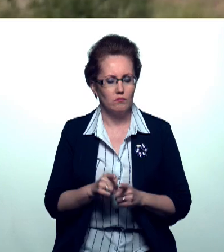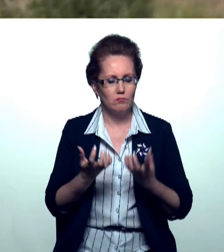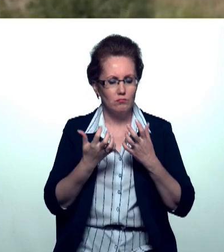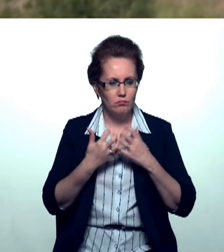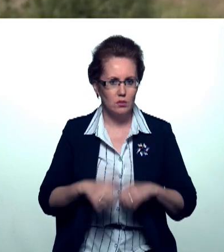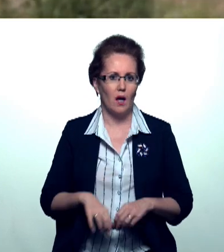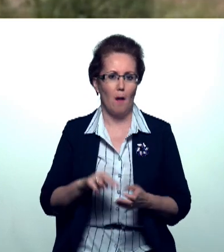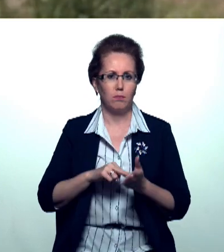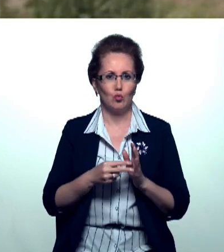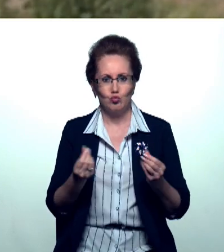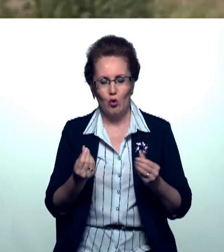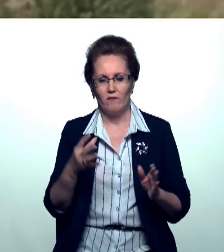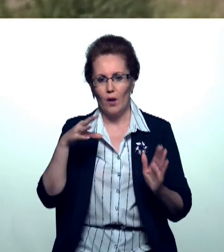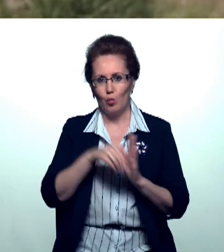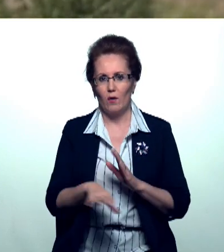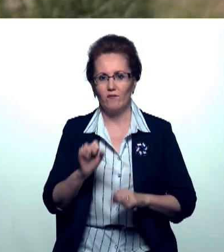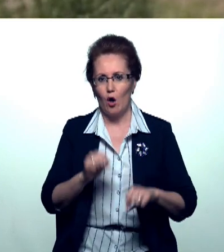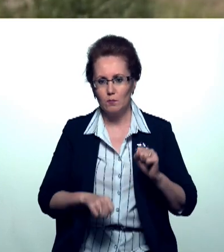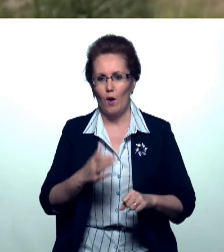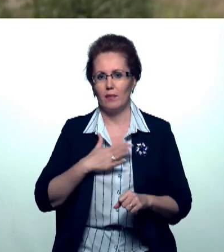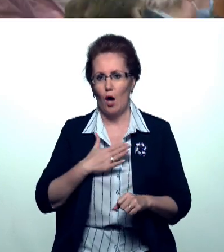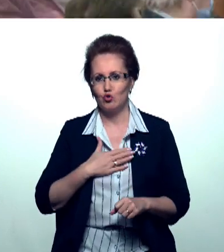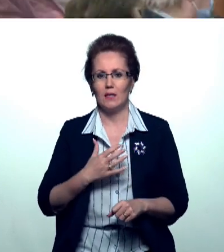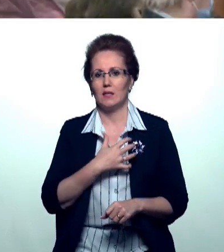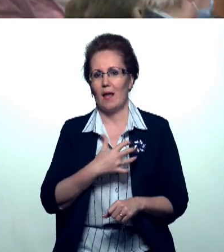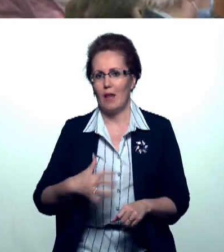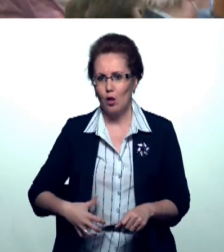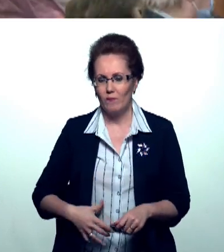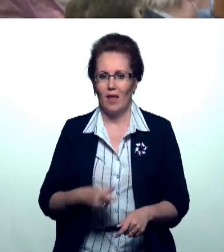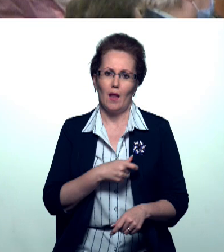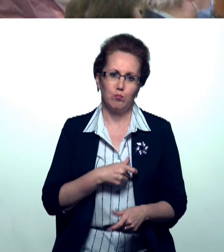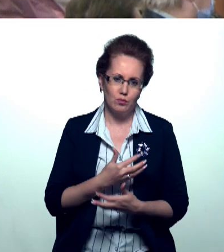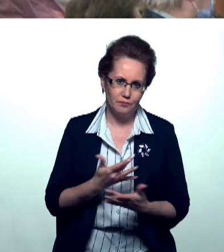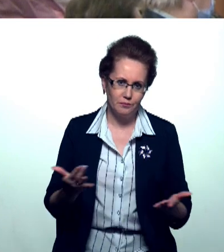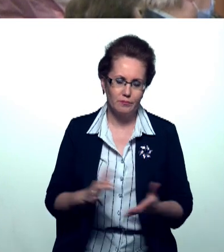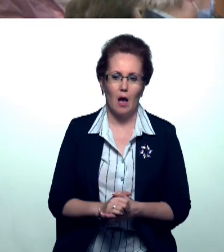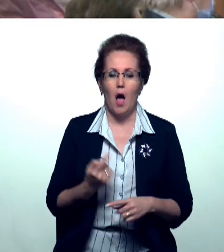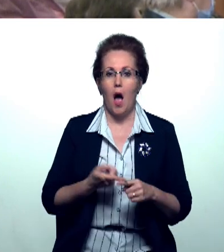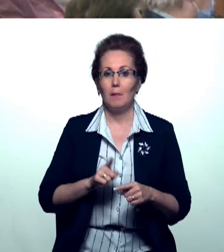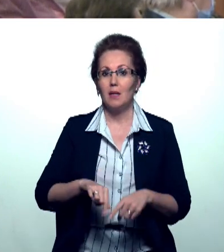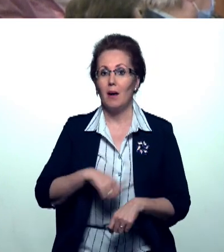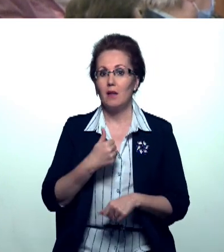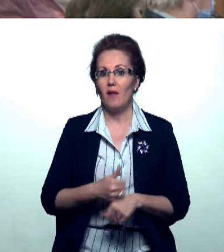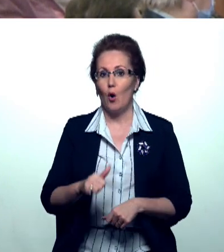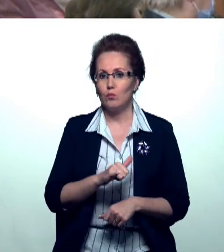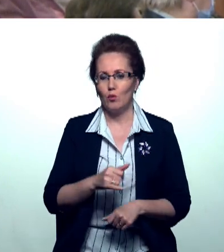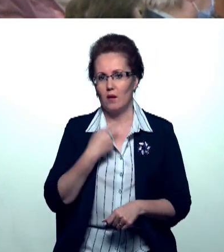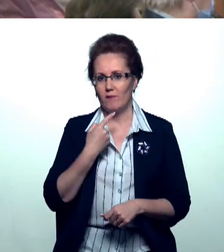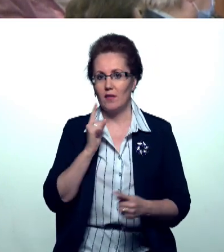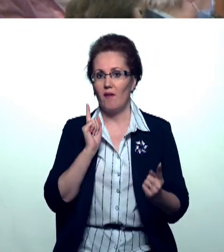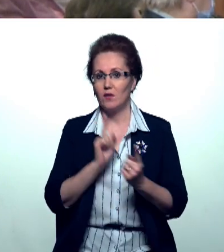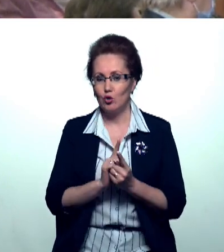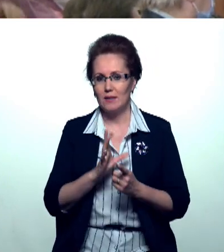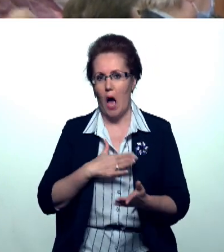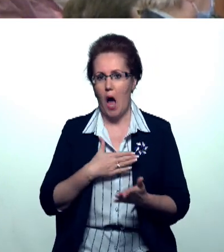Уже включил все возможности наших сенаторов, депутатов. Об этом глава республики говорил уже на встрече с активом района. Но больше